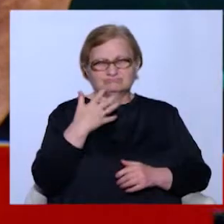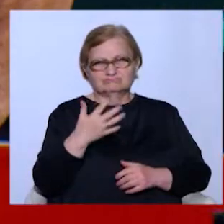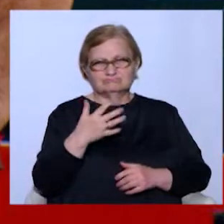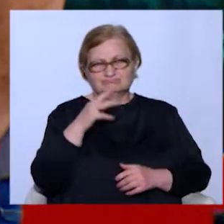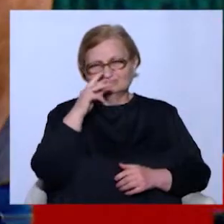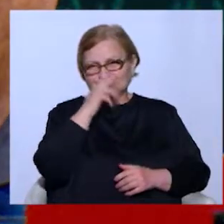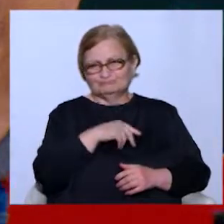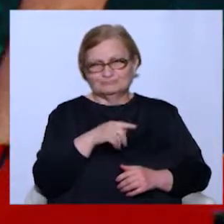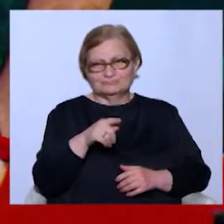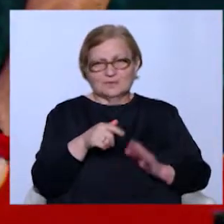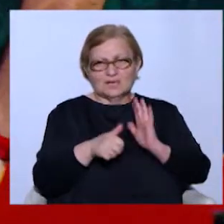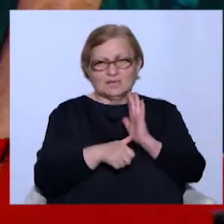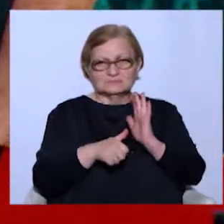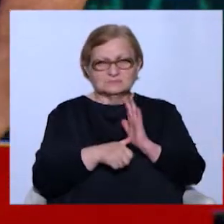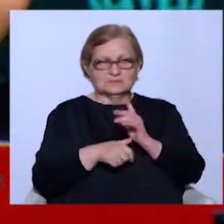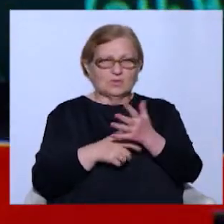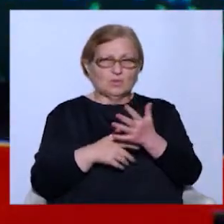10-ს გამოვაკლოთ 4, 6-ია.